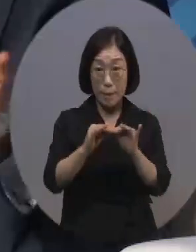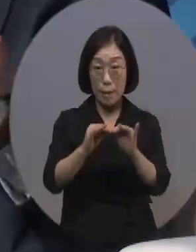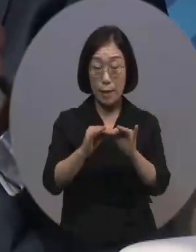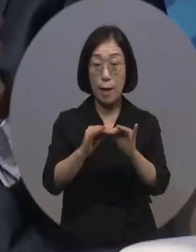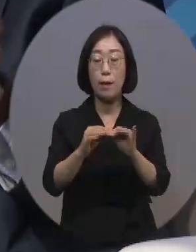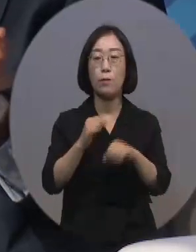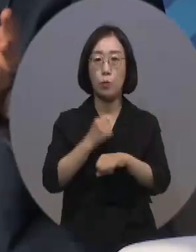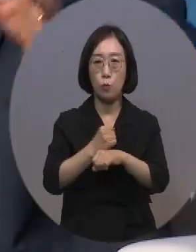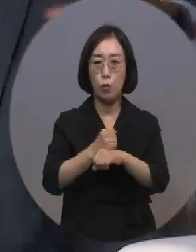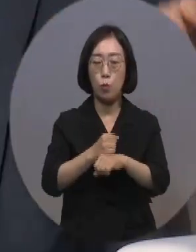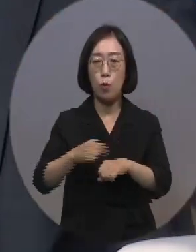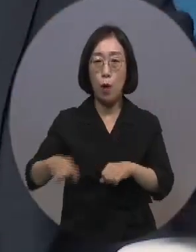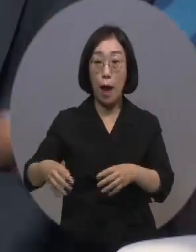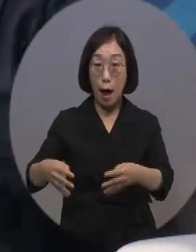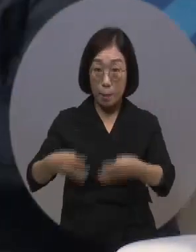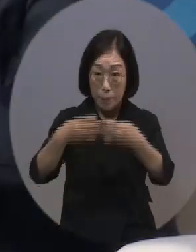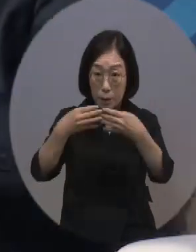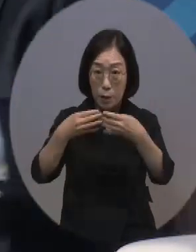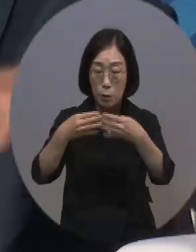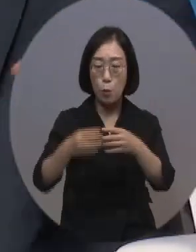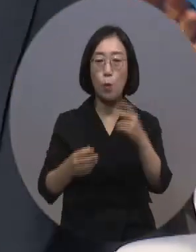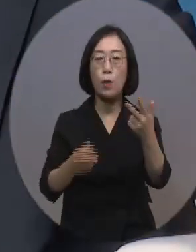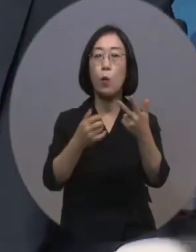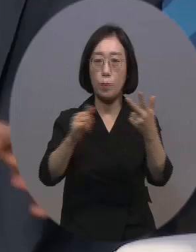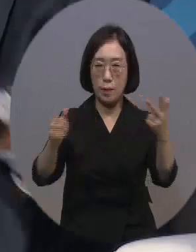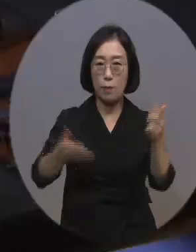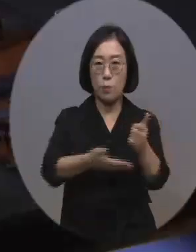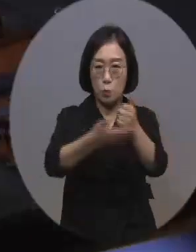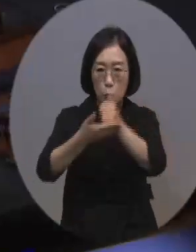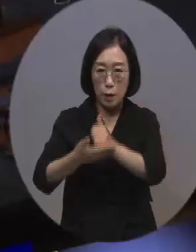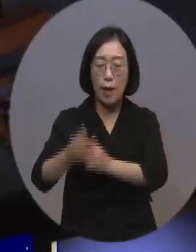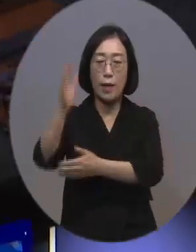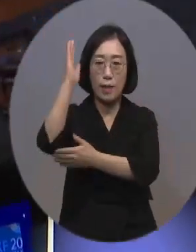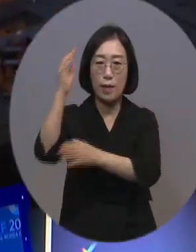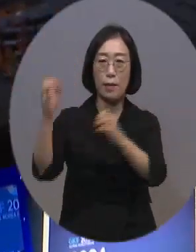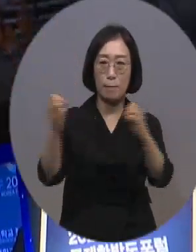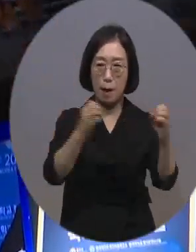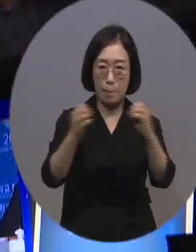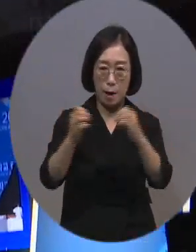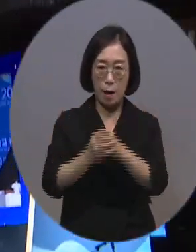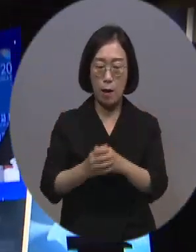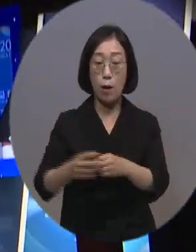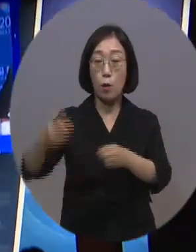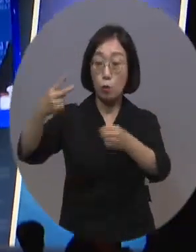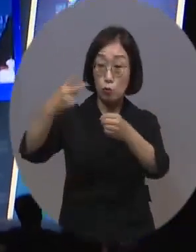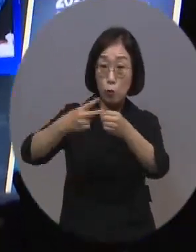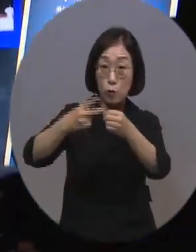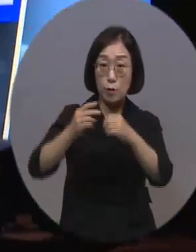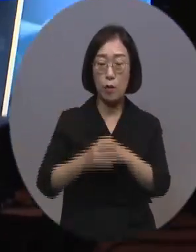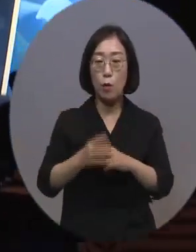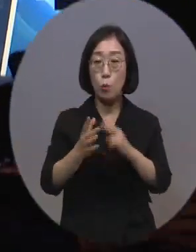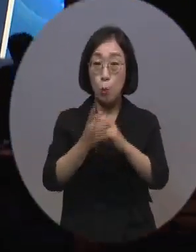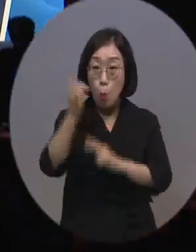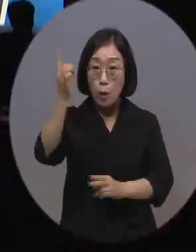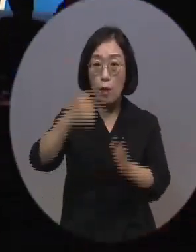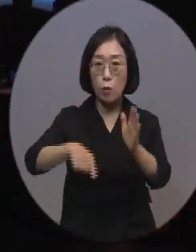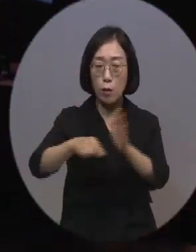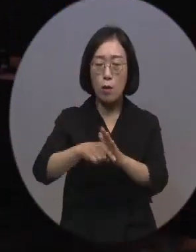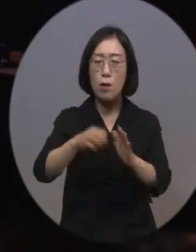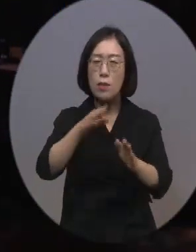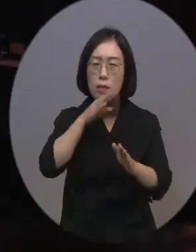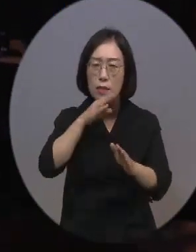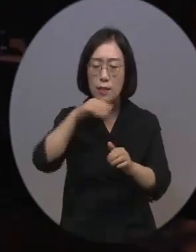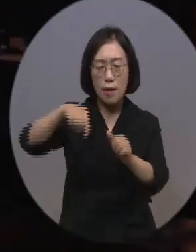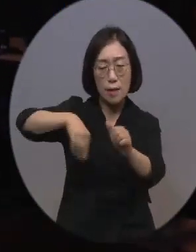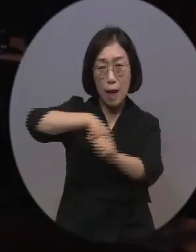국가안보실장과 7명의 패널이 이야기를 나눴습니다. 두 번째 세션은 통일 준비를 위한 북한 실상 이해라는